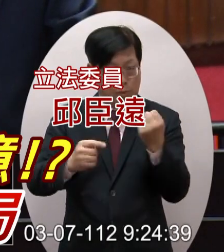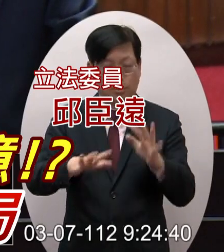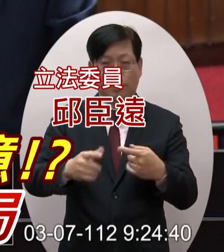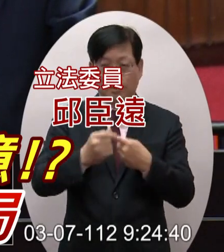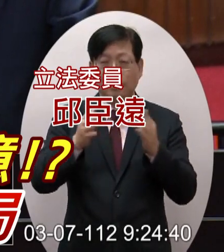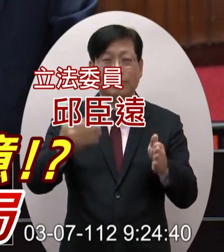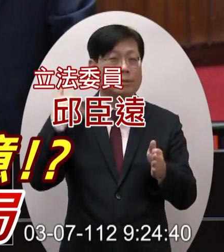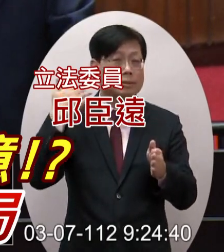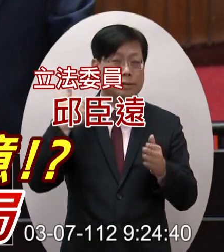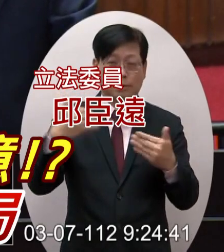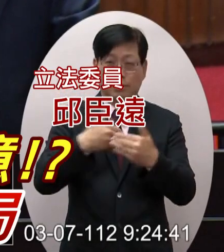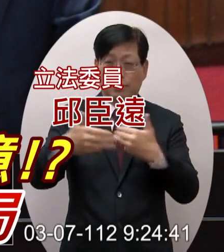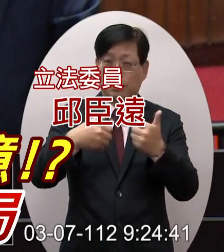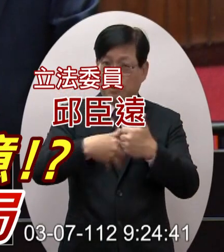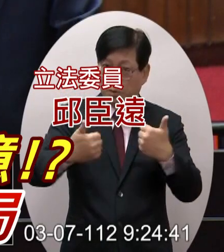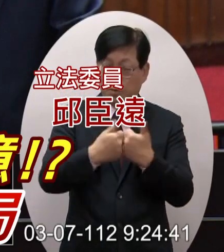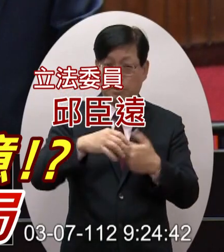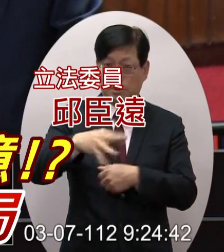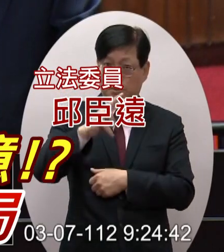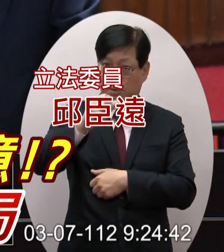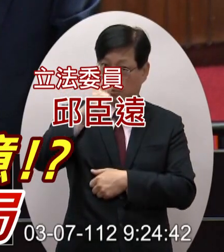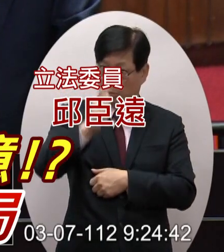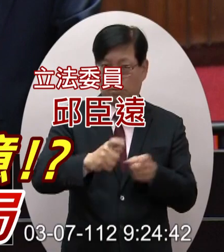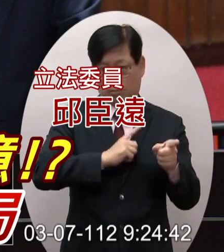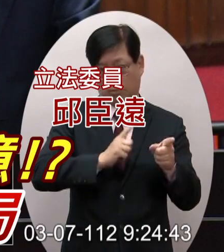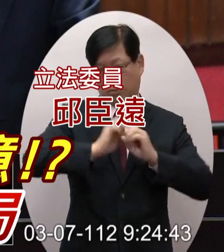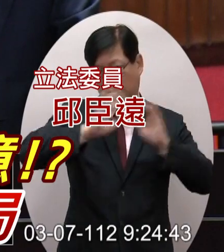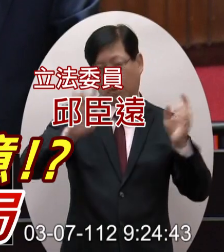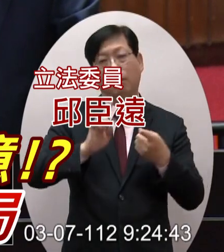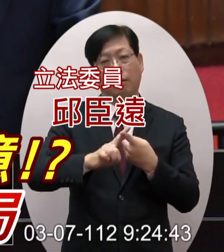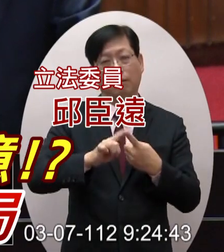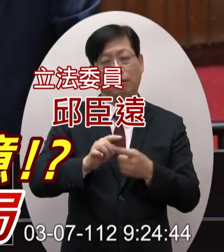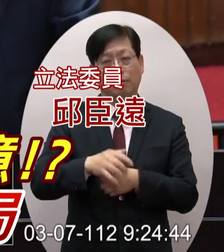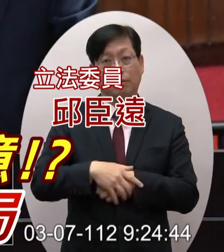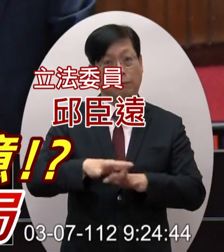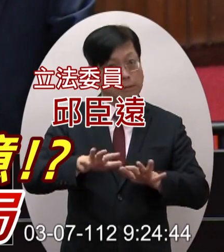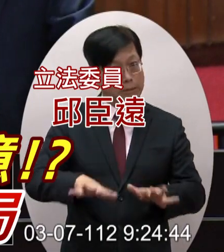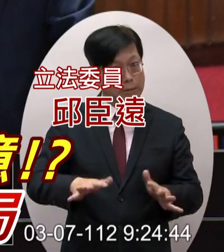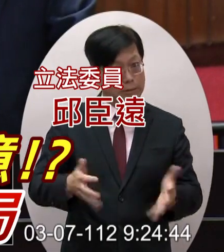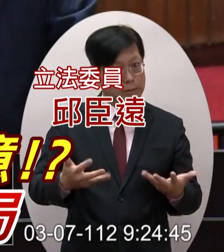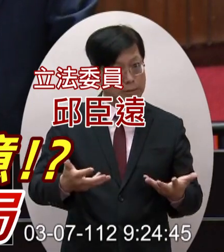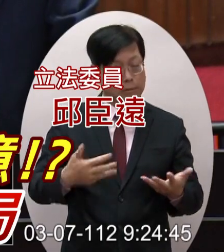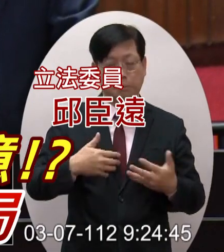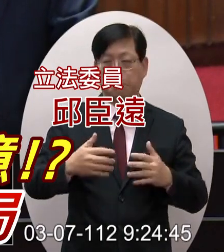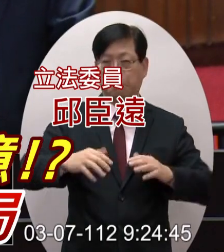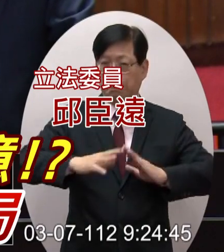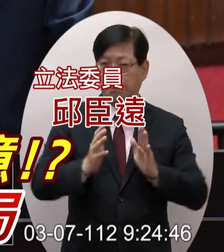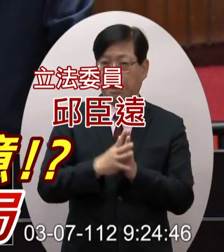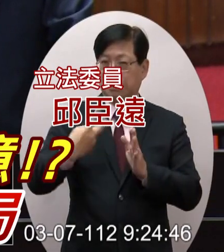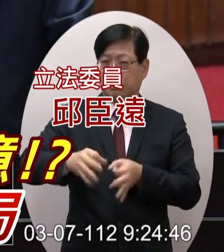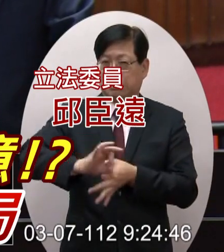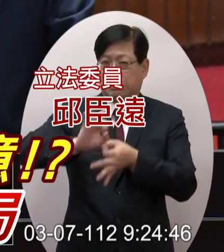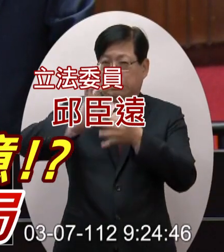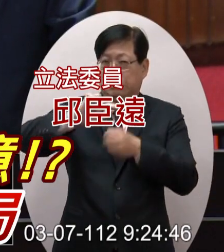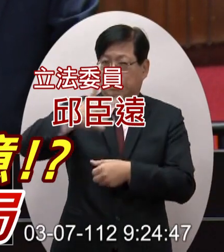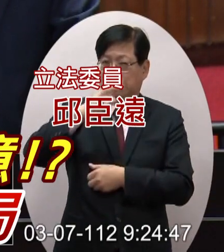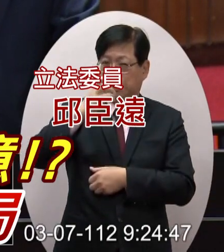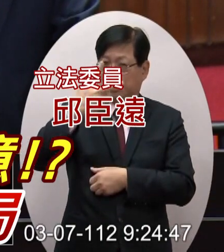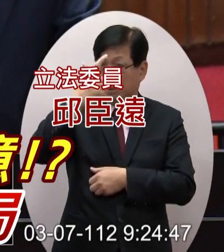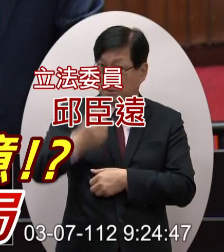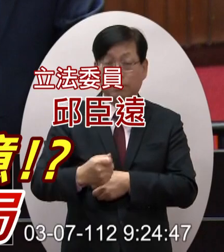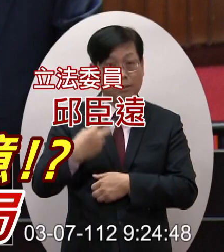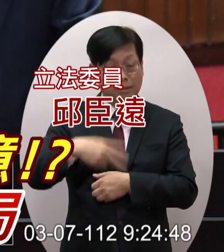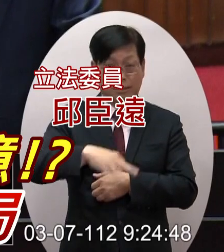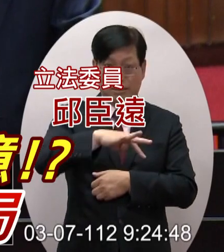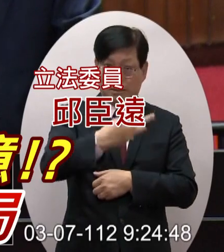通委员会的时候也谈过，当时425亿这个数字是你自己喊出来的啦，那现在马上又暴增到697亿，而且